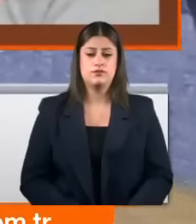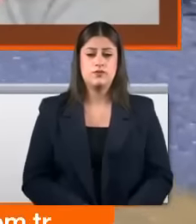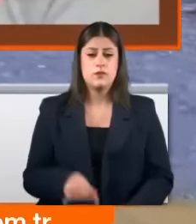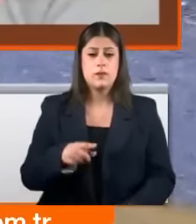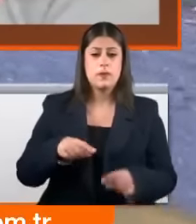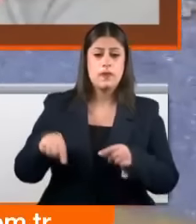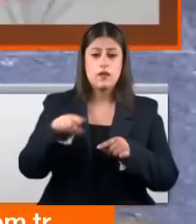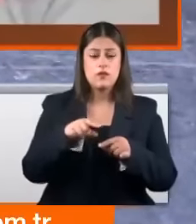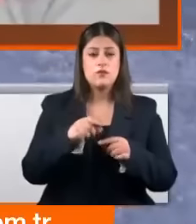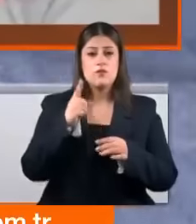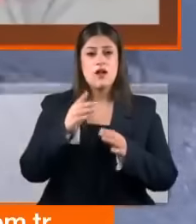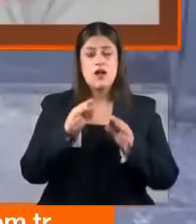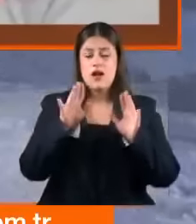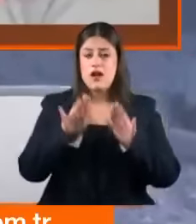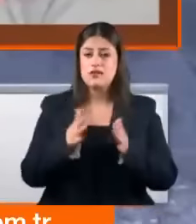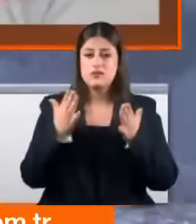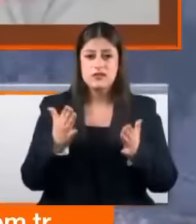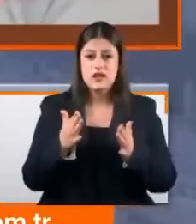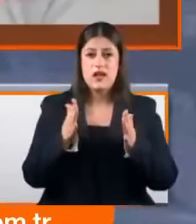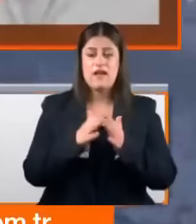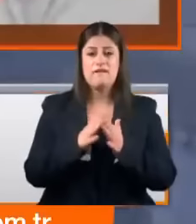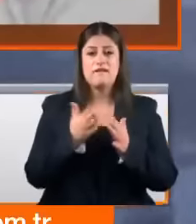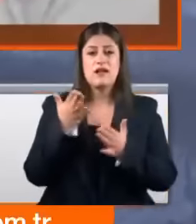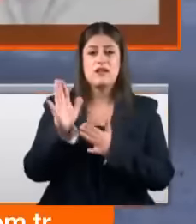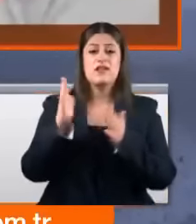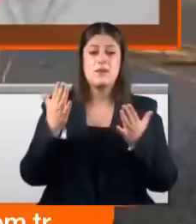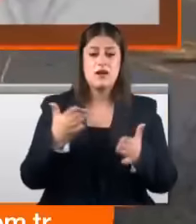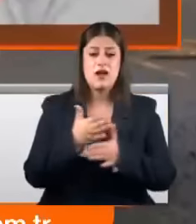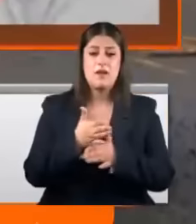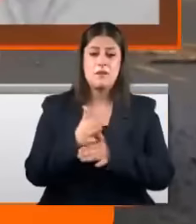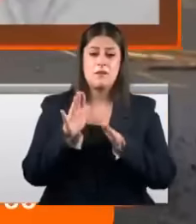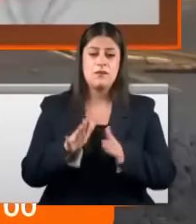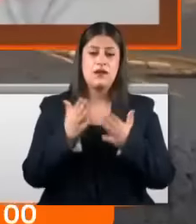Ondan geriye ise evine götüremediği, yola saçılan o ekmekler kaldı.